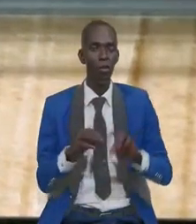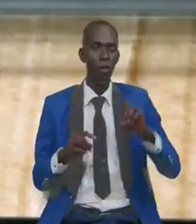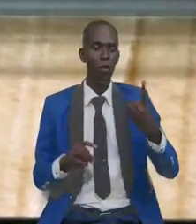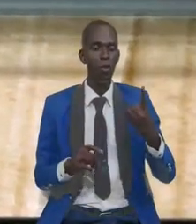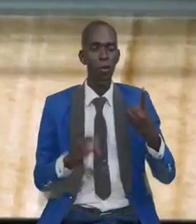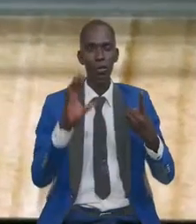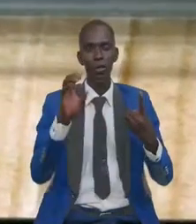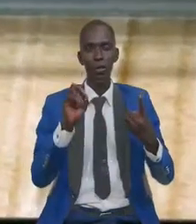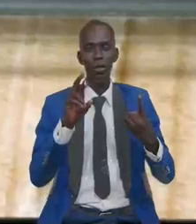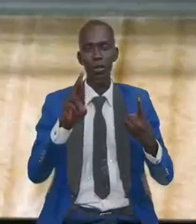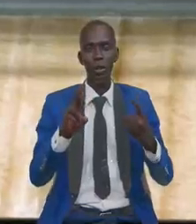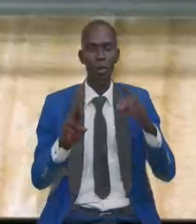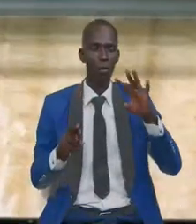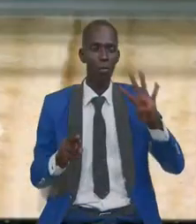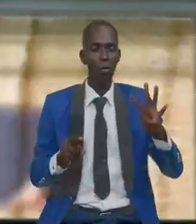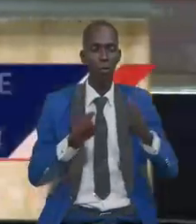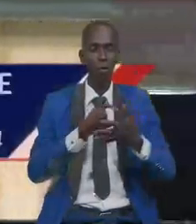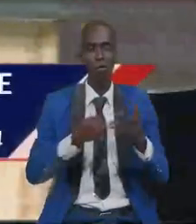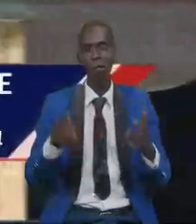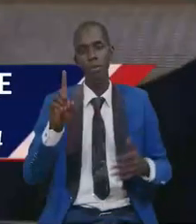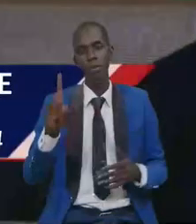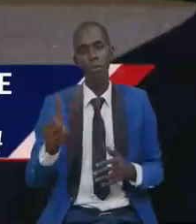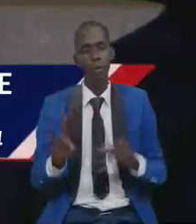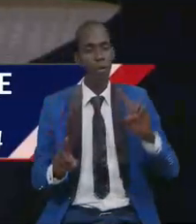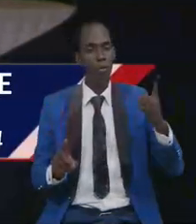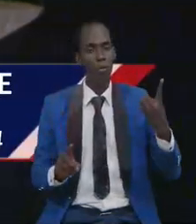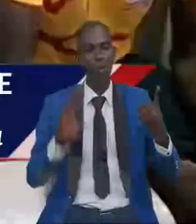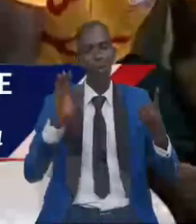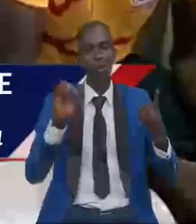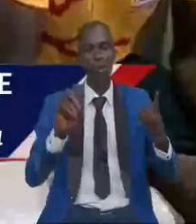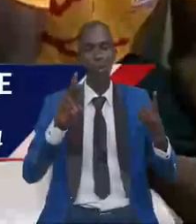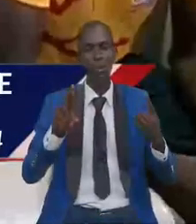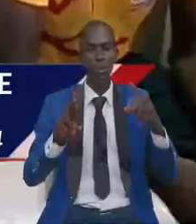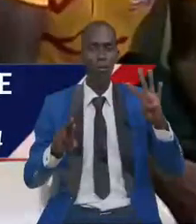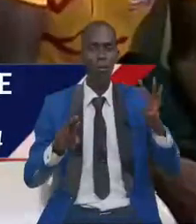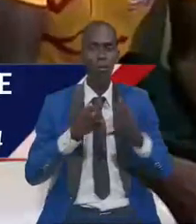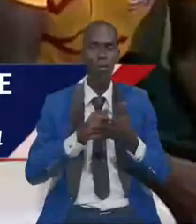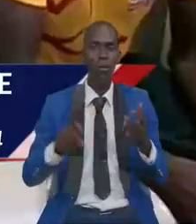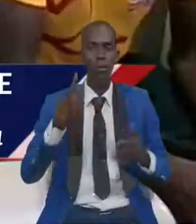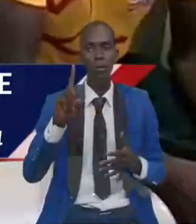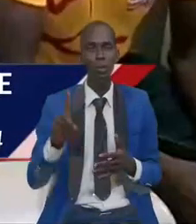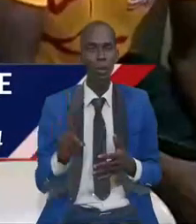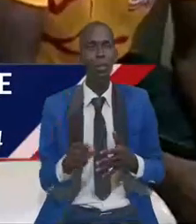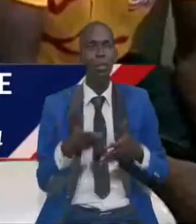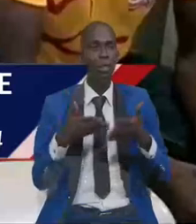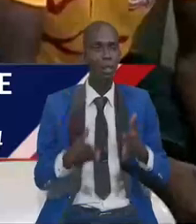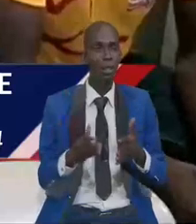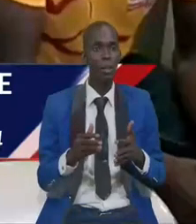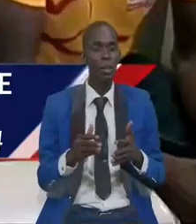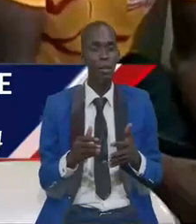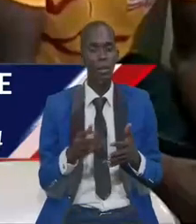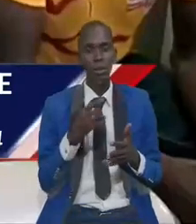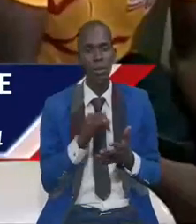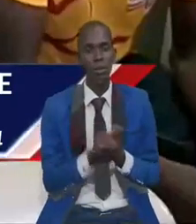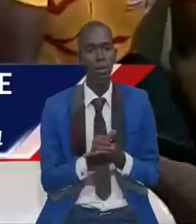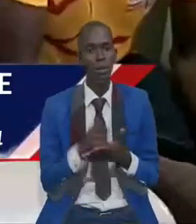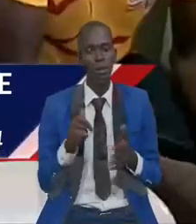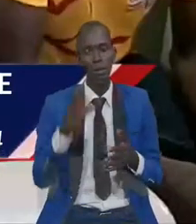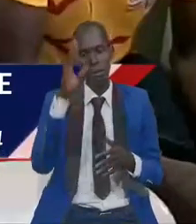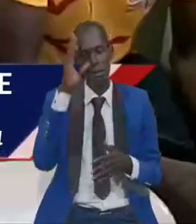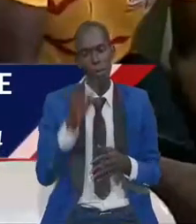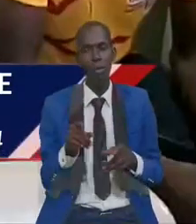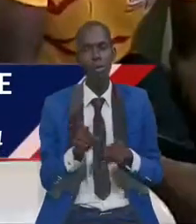1 Corinthiens 4, le verset 1. 1 Corinthiens 4, verset 1. « Ainsi qu'on nous regarde comme des